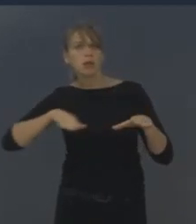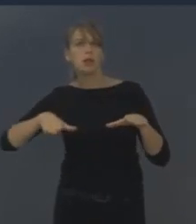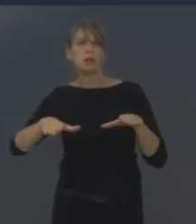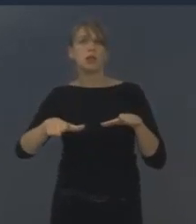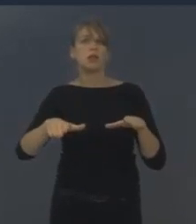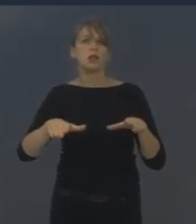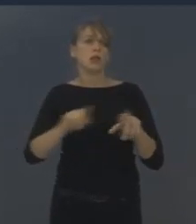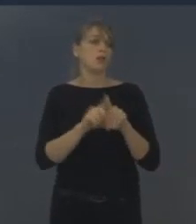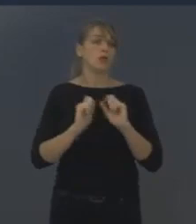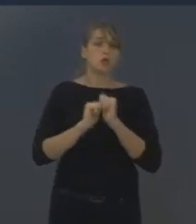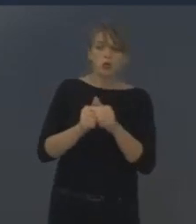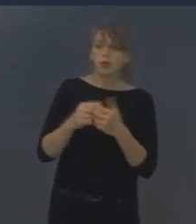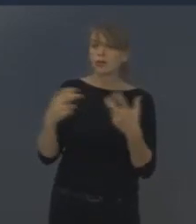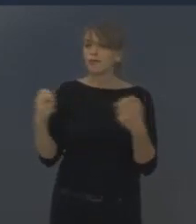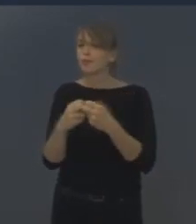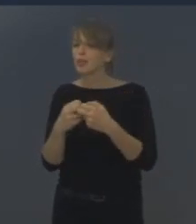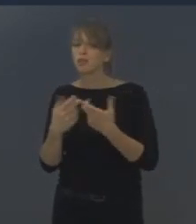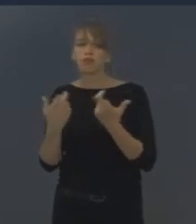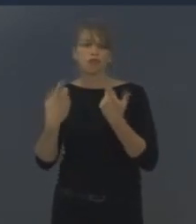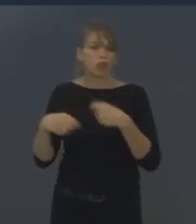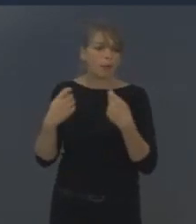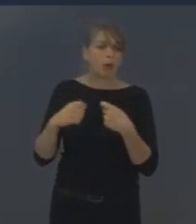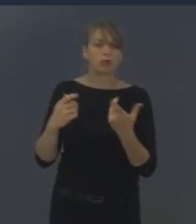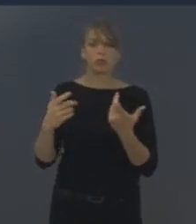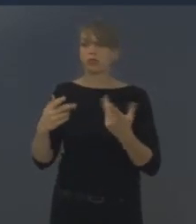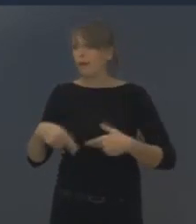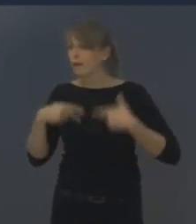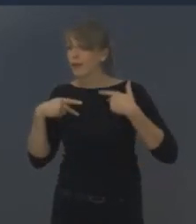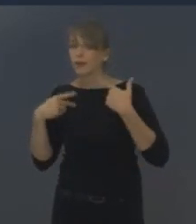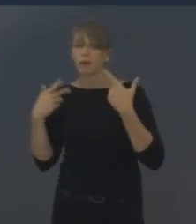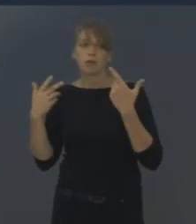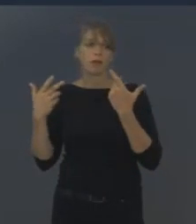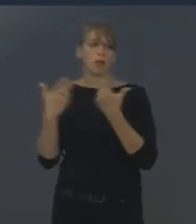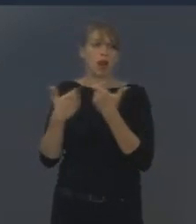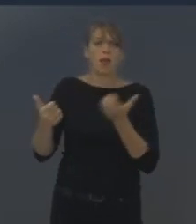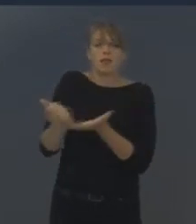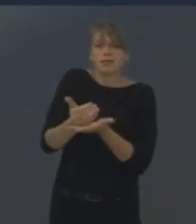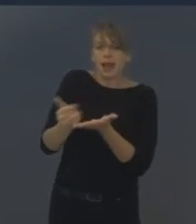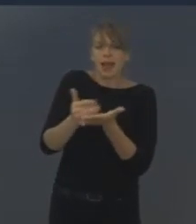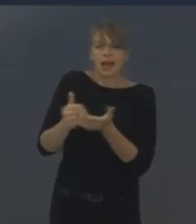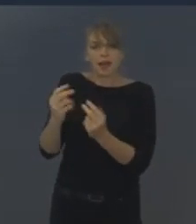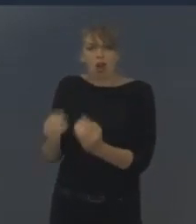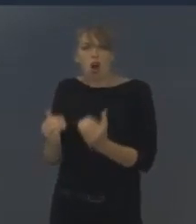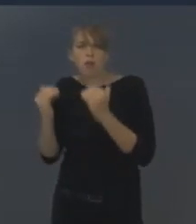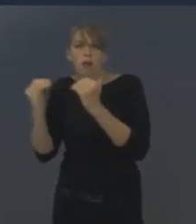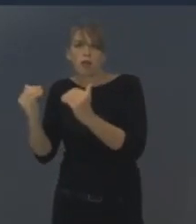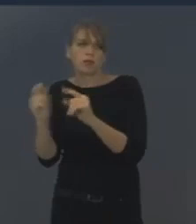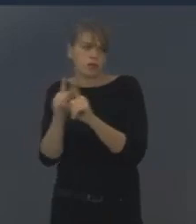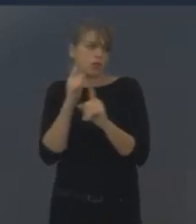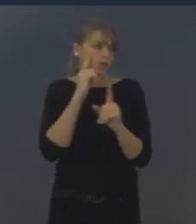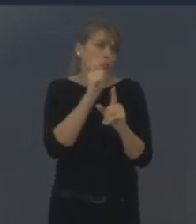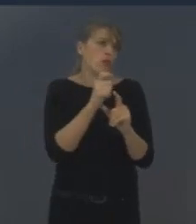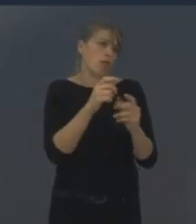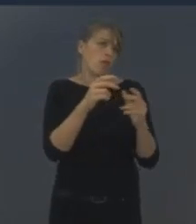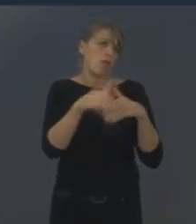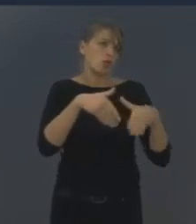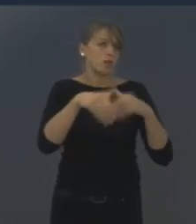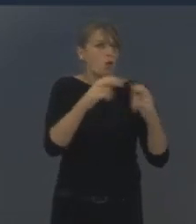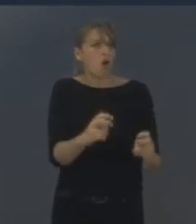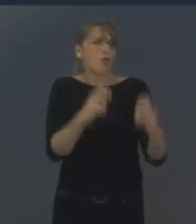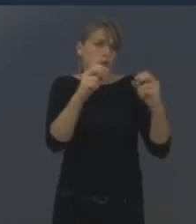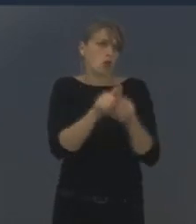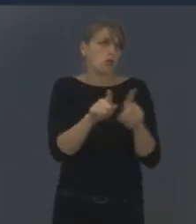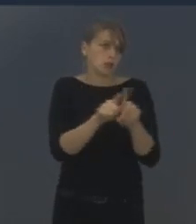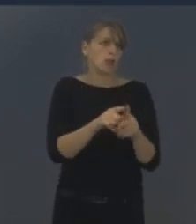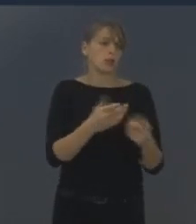du coût de la vie et notamment des dépenses liées au personnel part substantielle de ces budgets de fonctionnement qui contribuent, nous l'avons